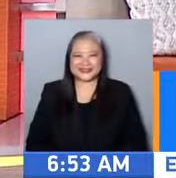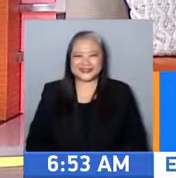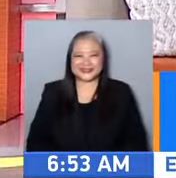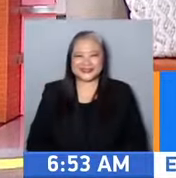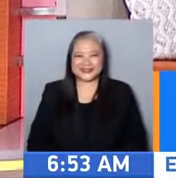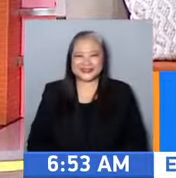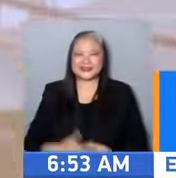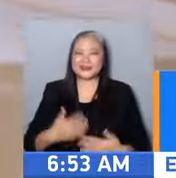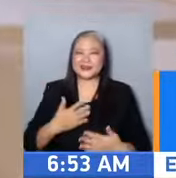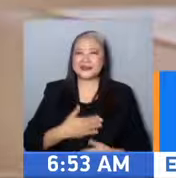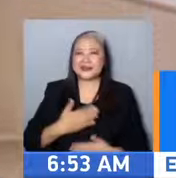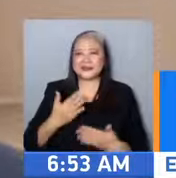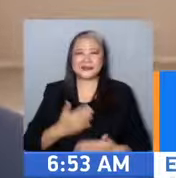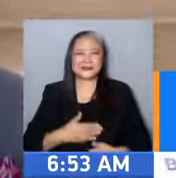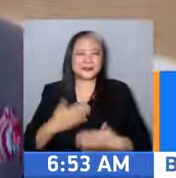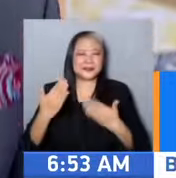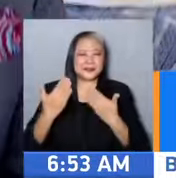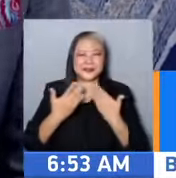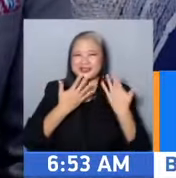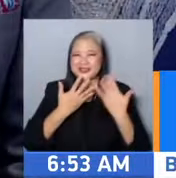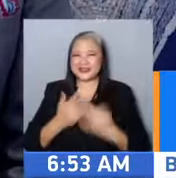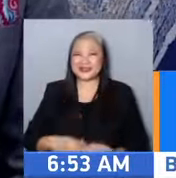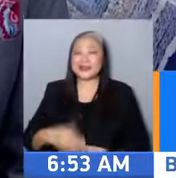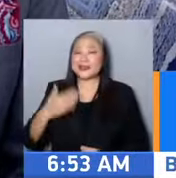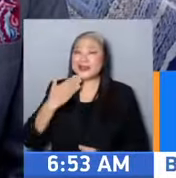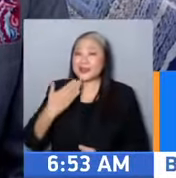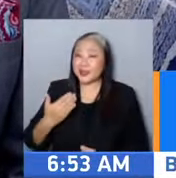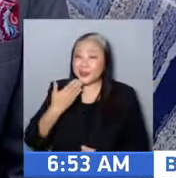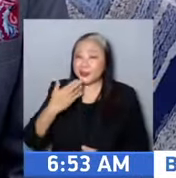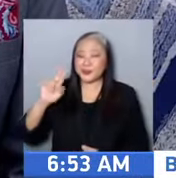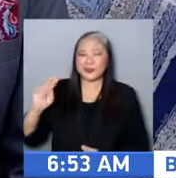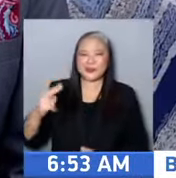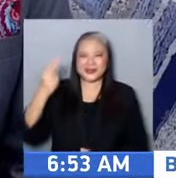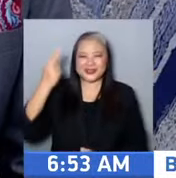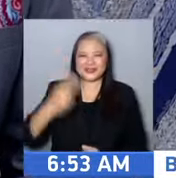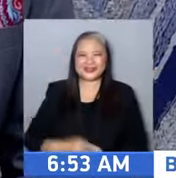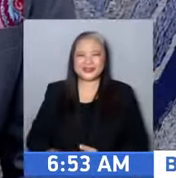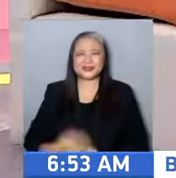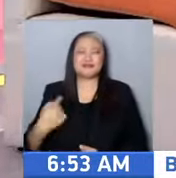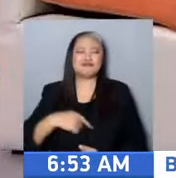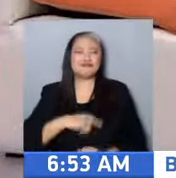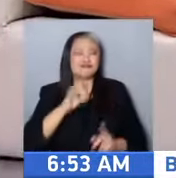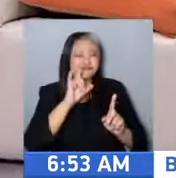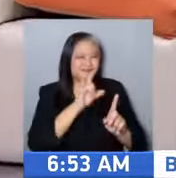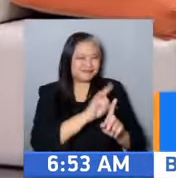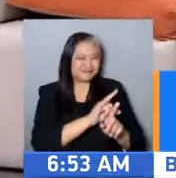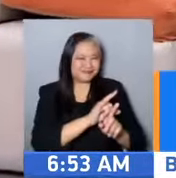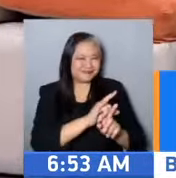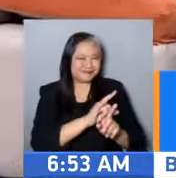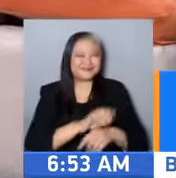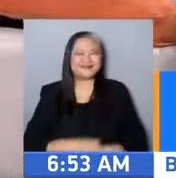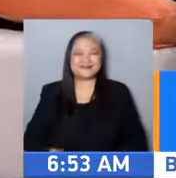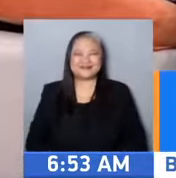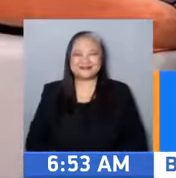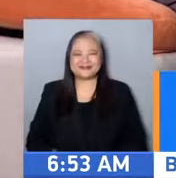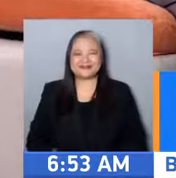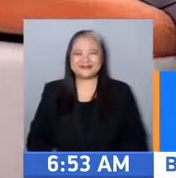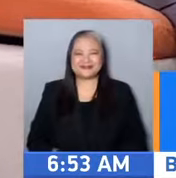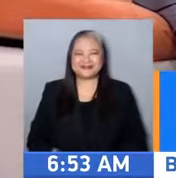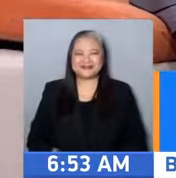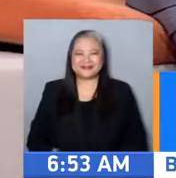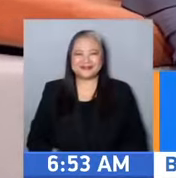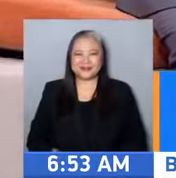Ako, thank you sa pamilya ng Unang Hirit. We love you. Of course. Mahal ka namin, Doc. Marami kang